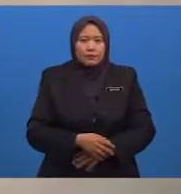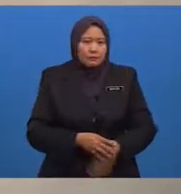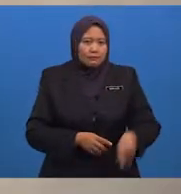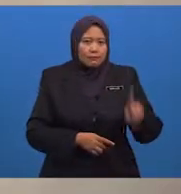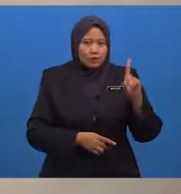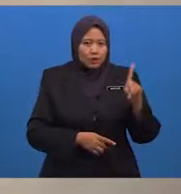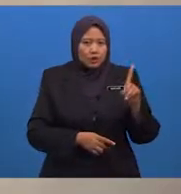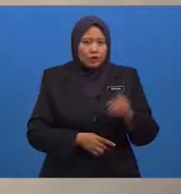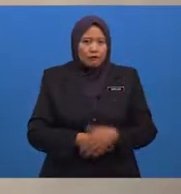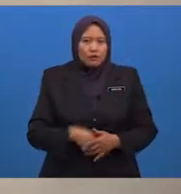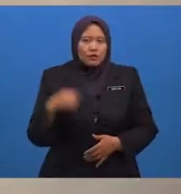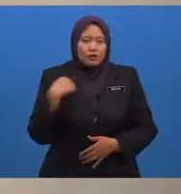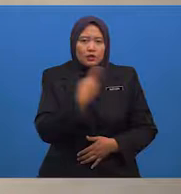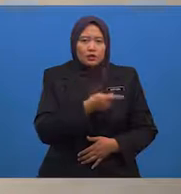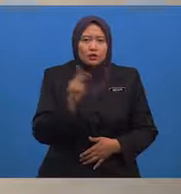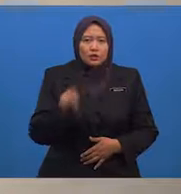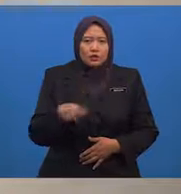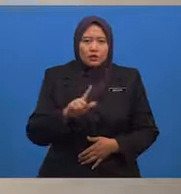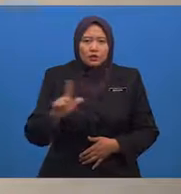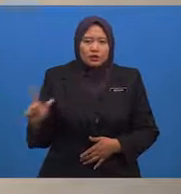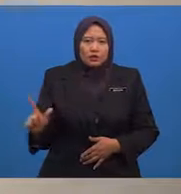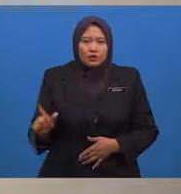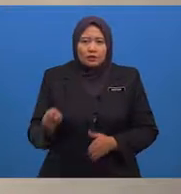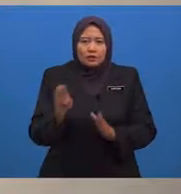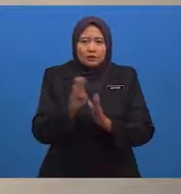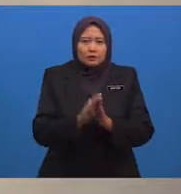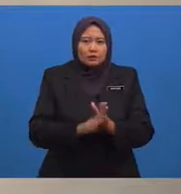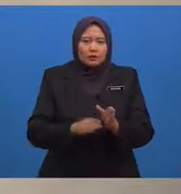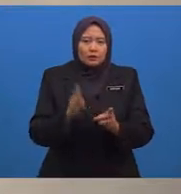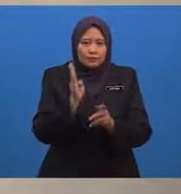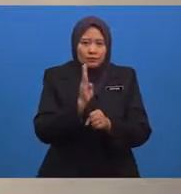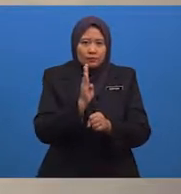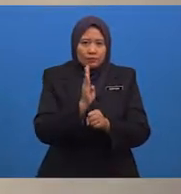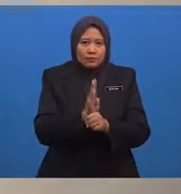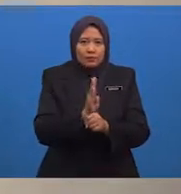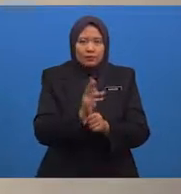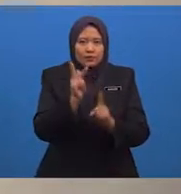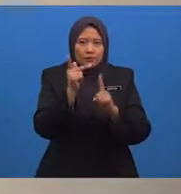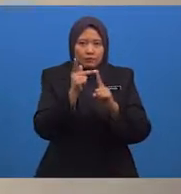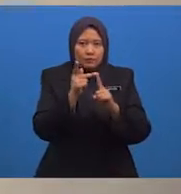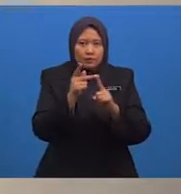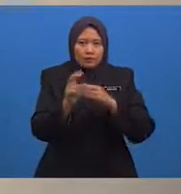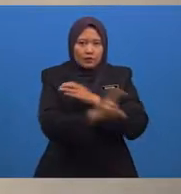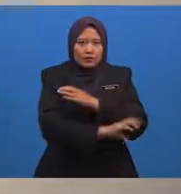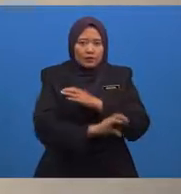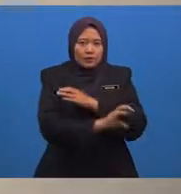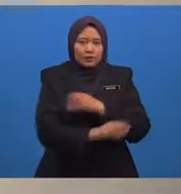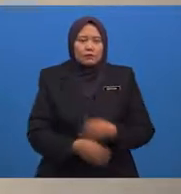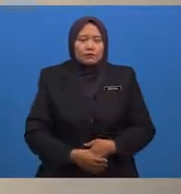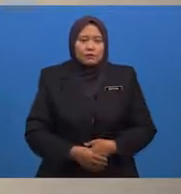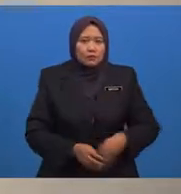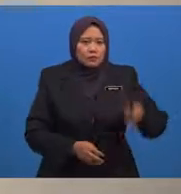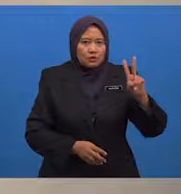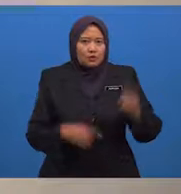pertama, kita hendaklah berbakti kepada negara. Yang kedua, kita hendaklah saling